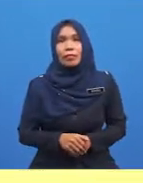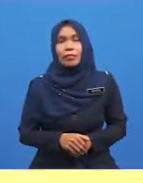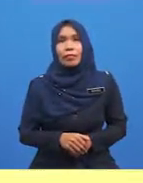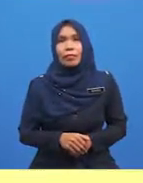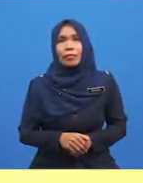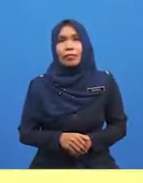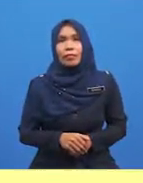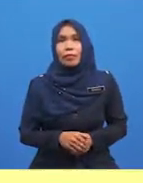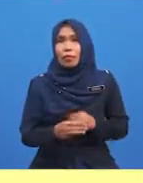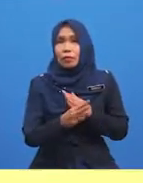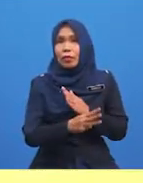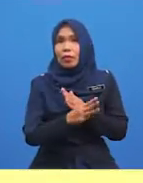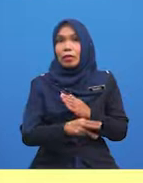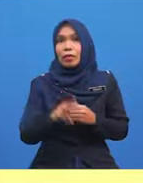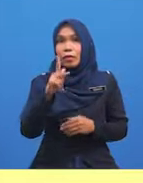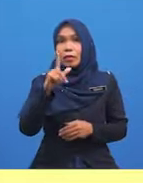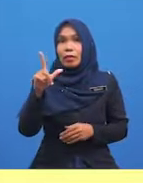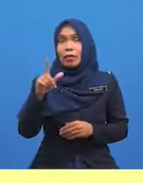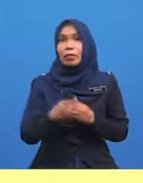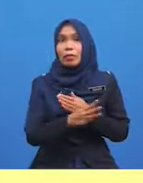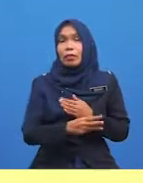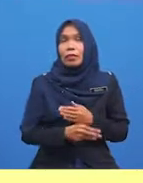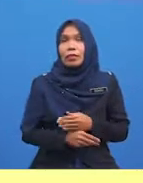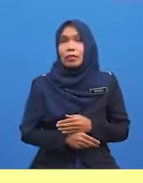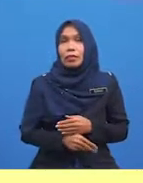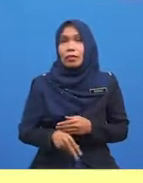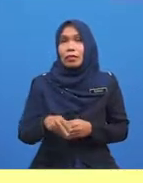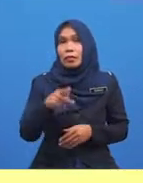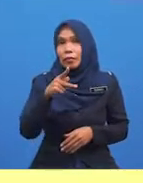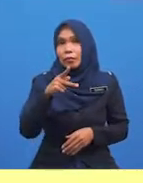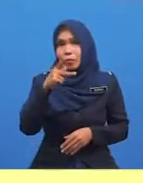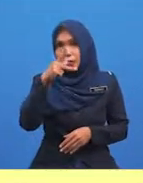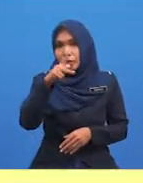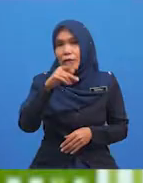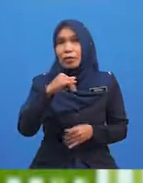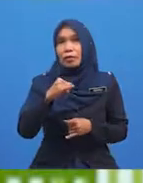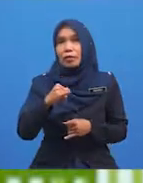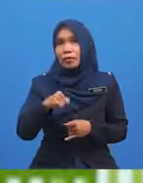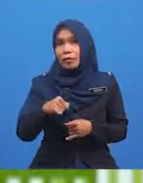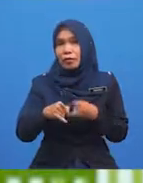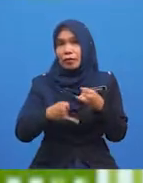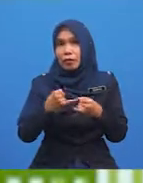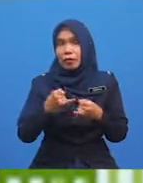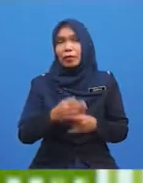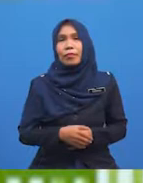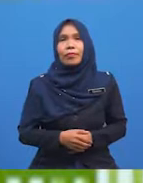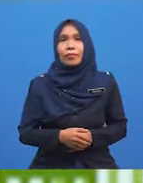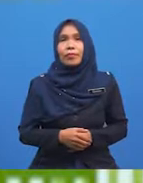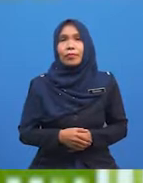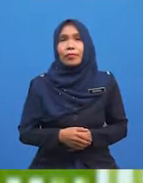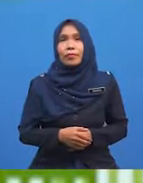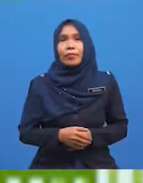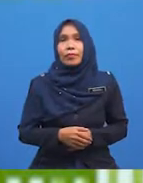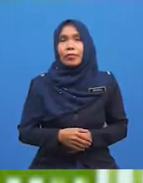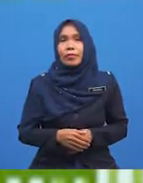wilayah Persekutuan Labuan dan wilayah Persekutuan Putrajaya. Maka,